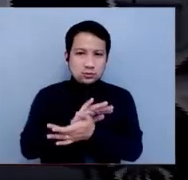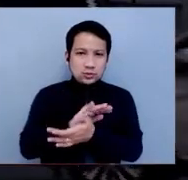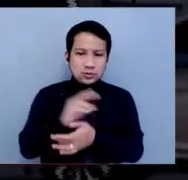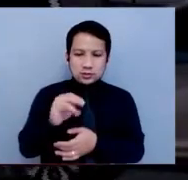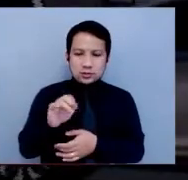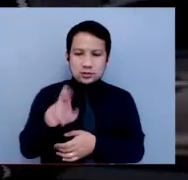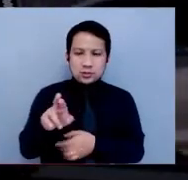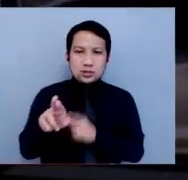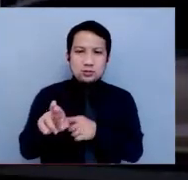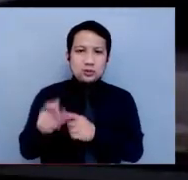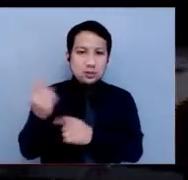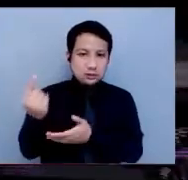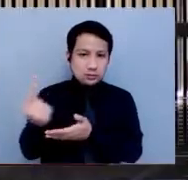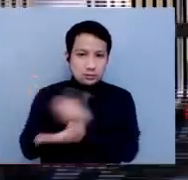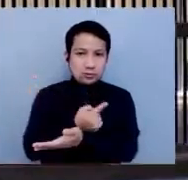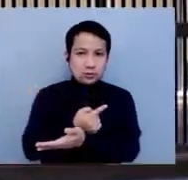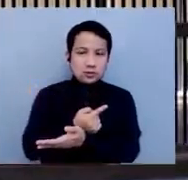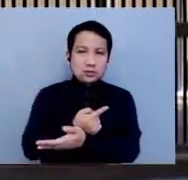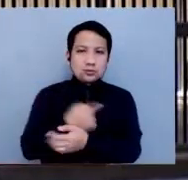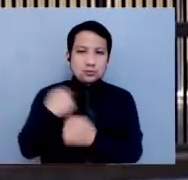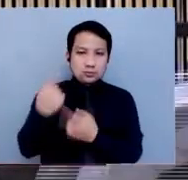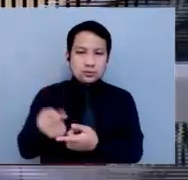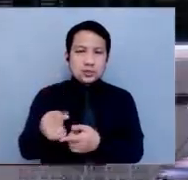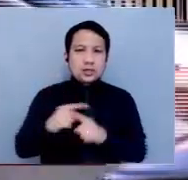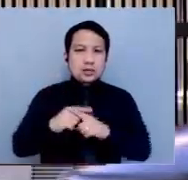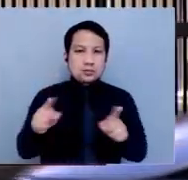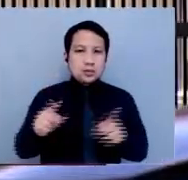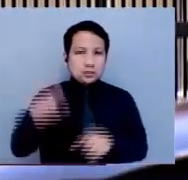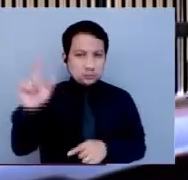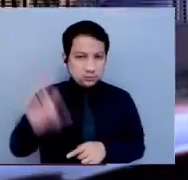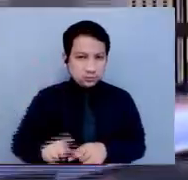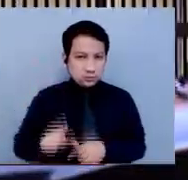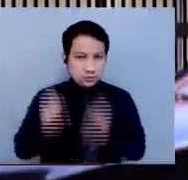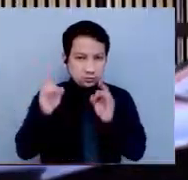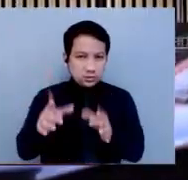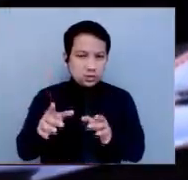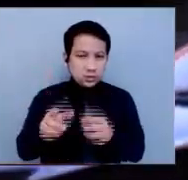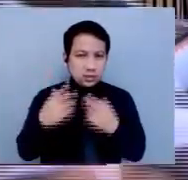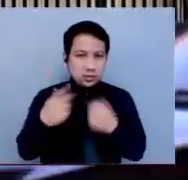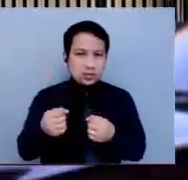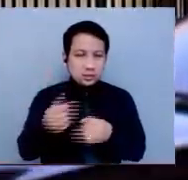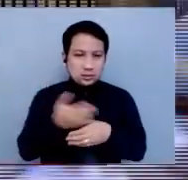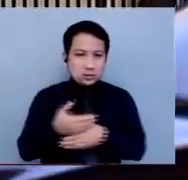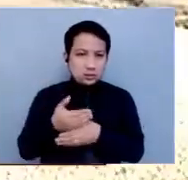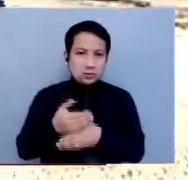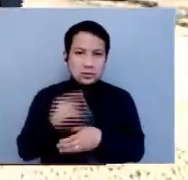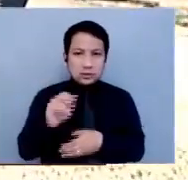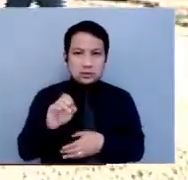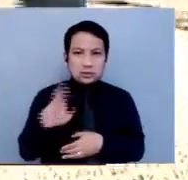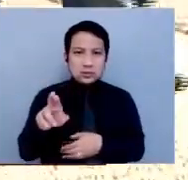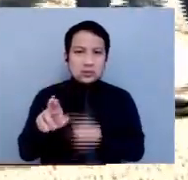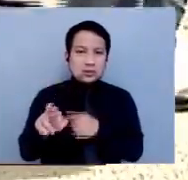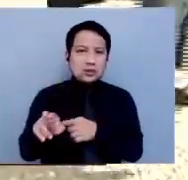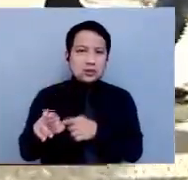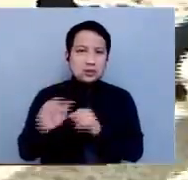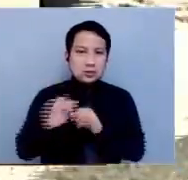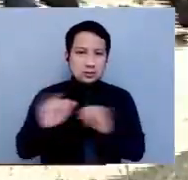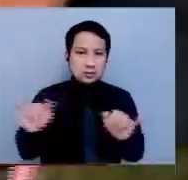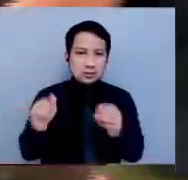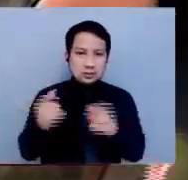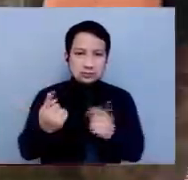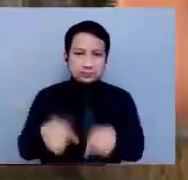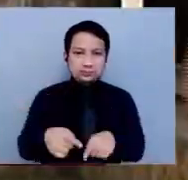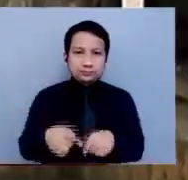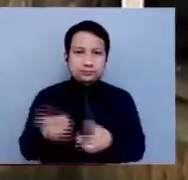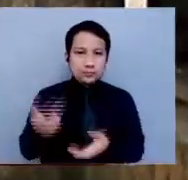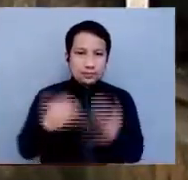NCR nitong nakalipas na linggo. Pero very low risk pa rin daw ang healthcare utilization ng Metro Manila. Sa kabila nito,